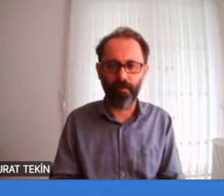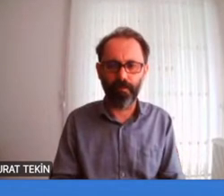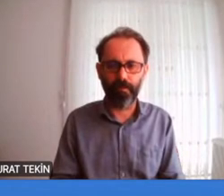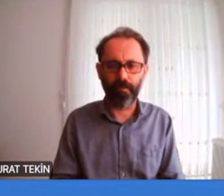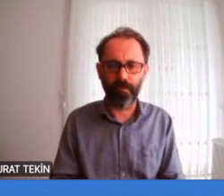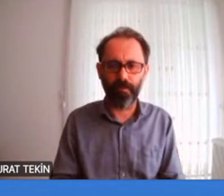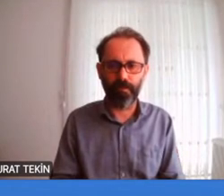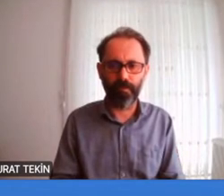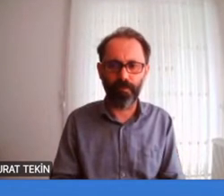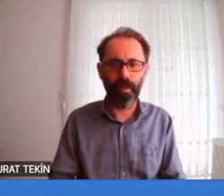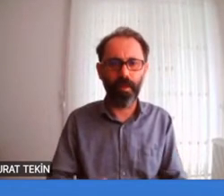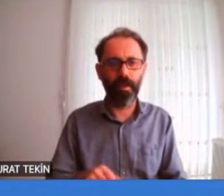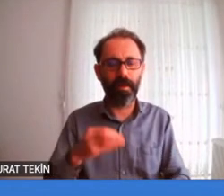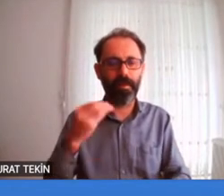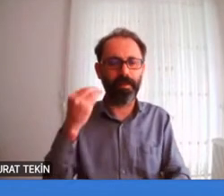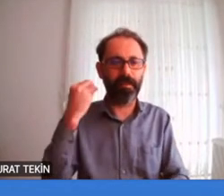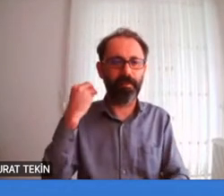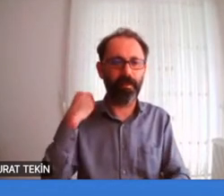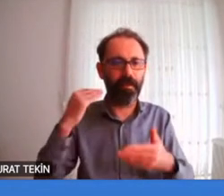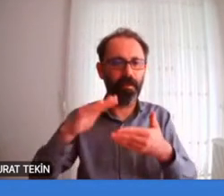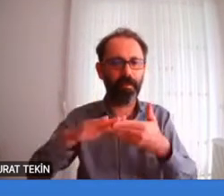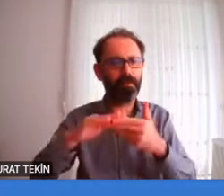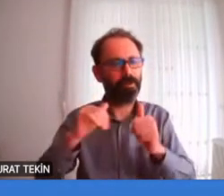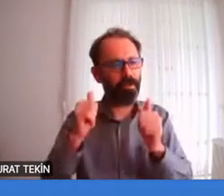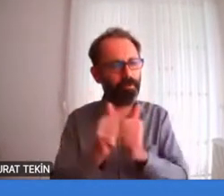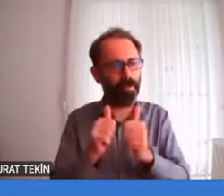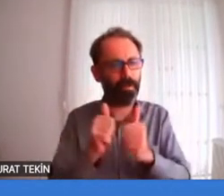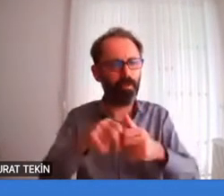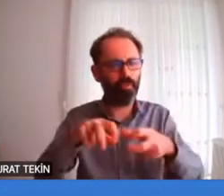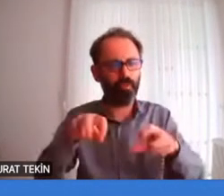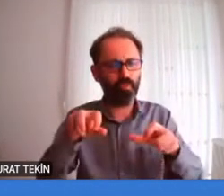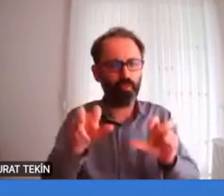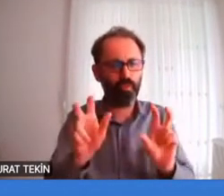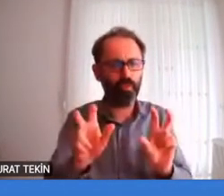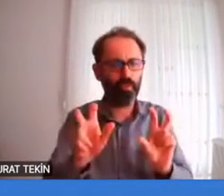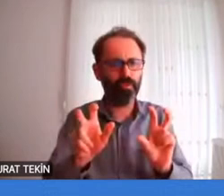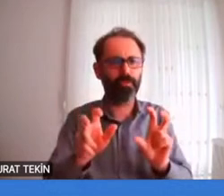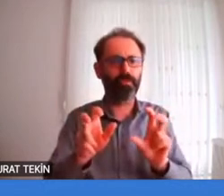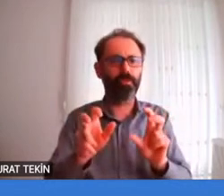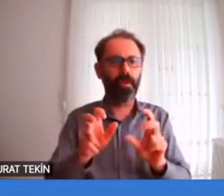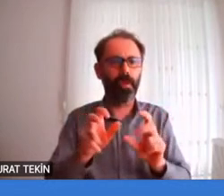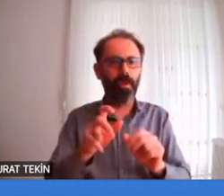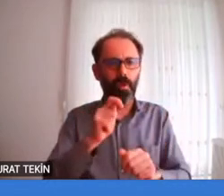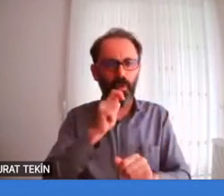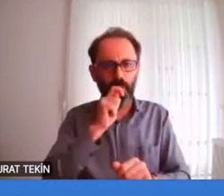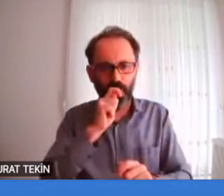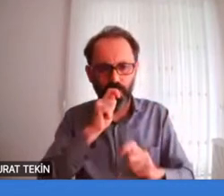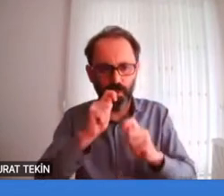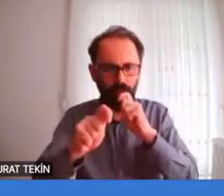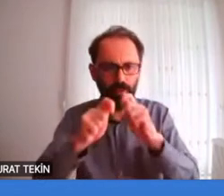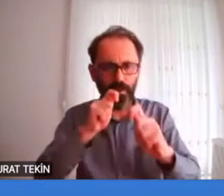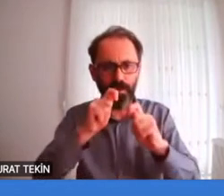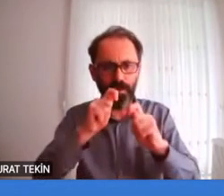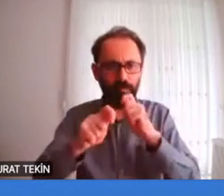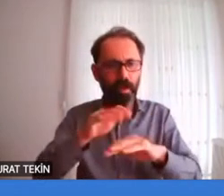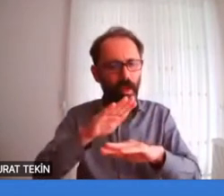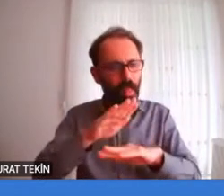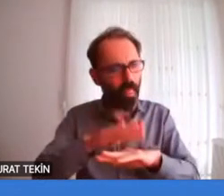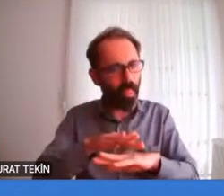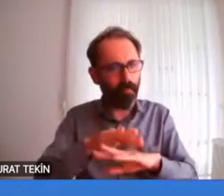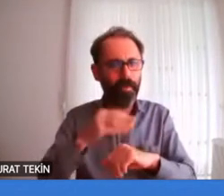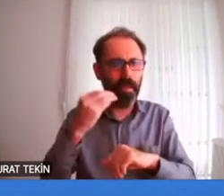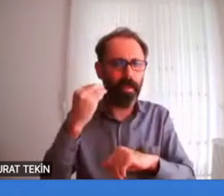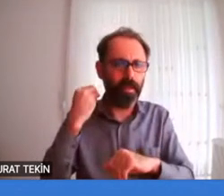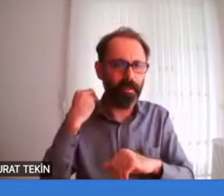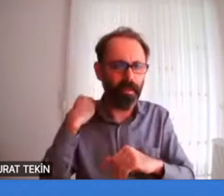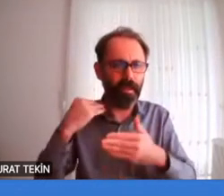Oturduk, kenetledik, birbirimize söz verdik. Hiç kimse bizden beklemiyordu. Hani öbür takım gitti, bu takım